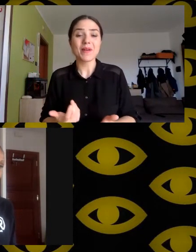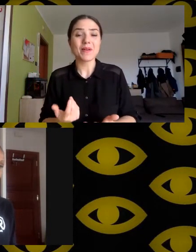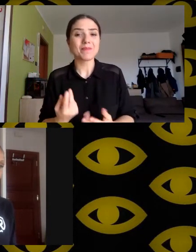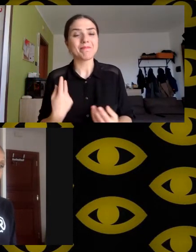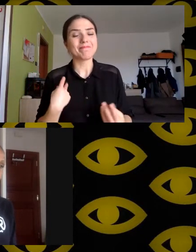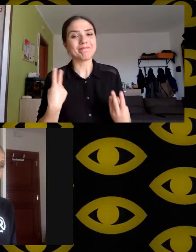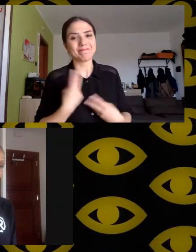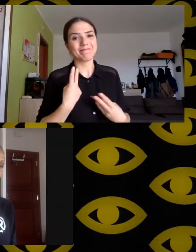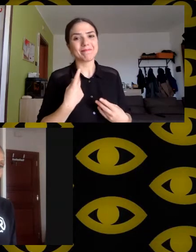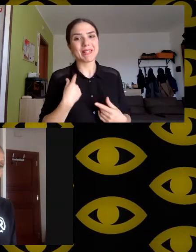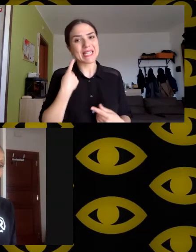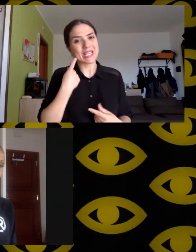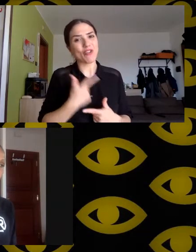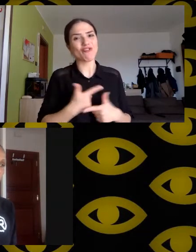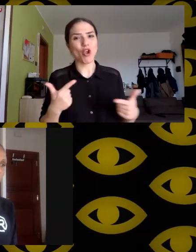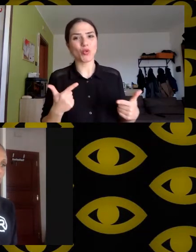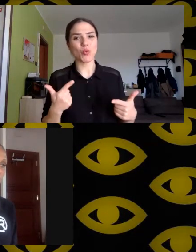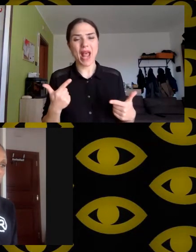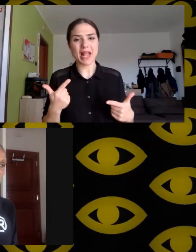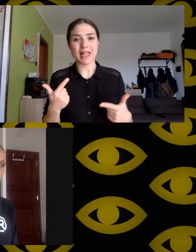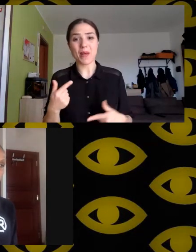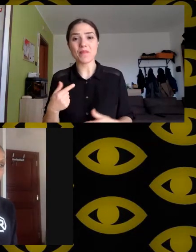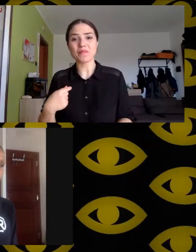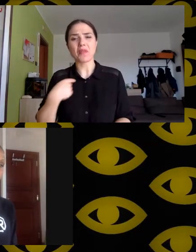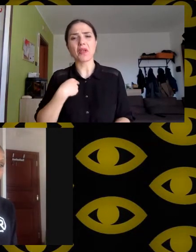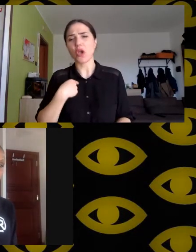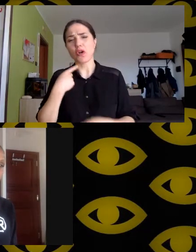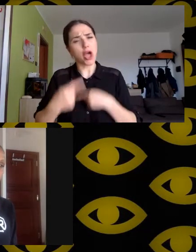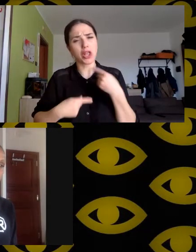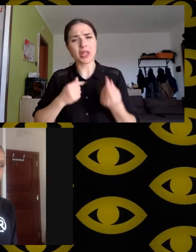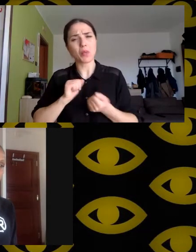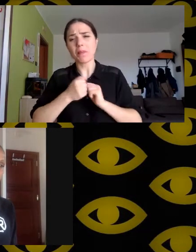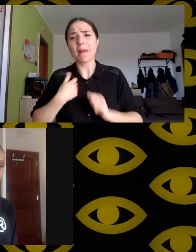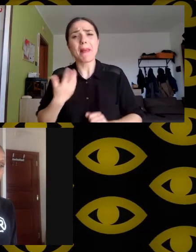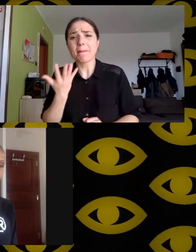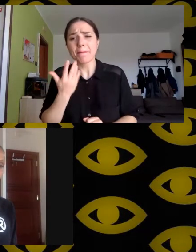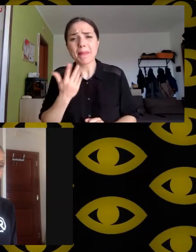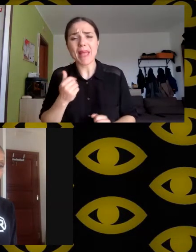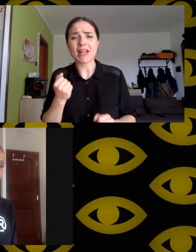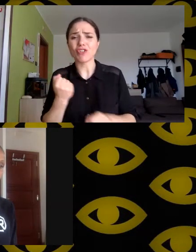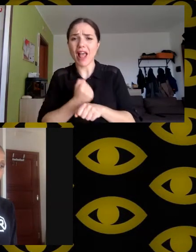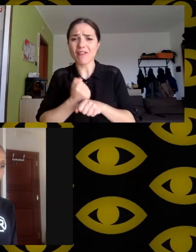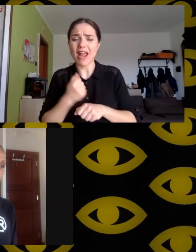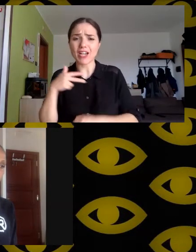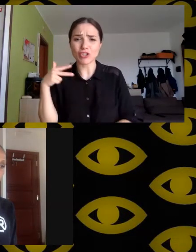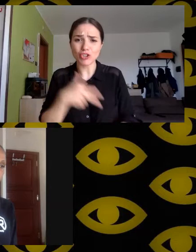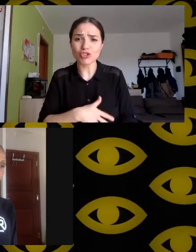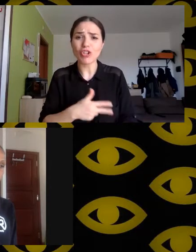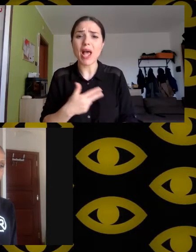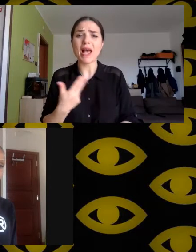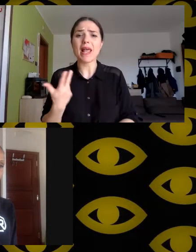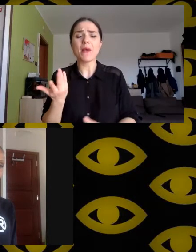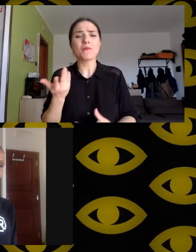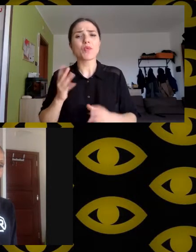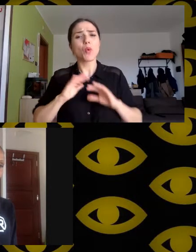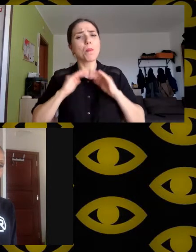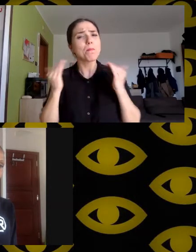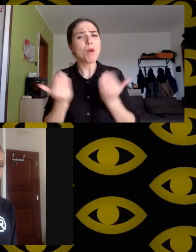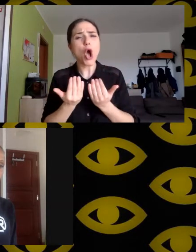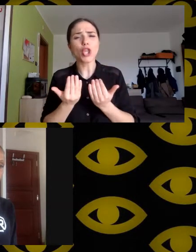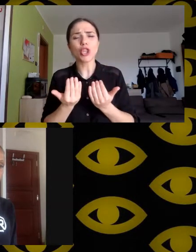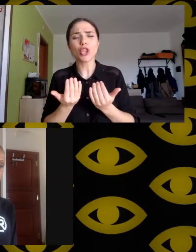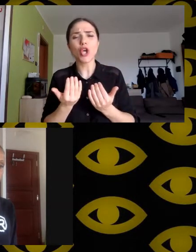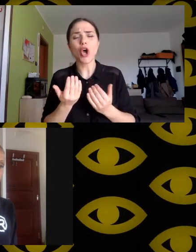estremamente estremamente fortunata. Io comunque mi batterò sempre, mi piace lavorare. Il sociale è un mondo inesplorato